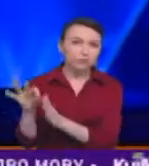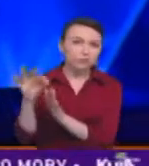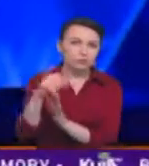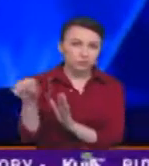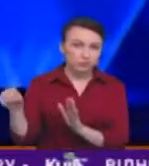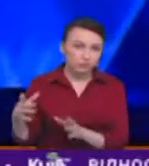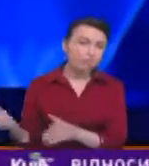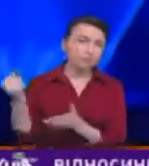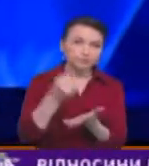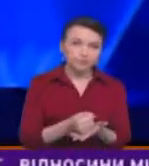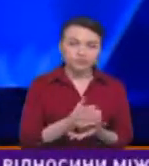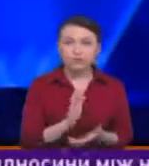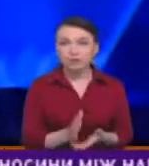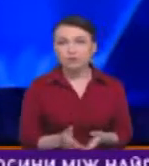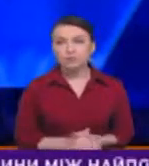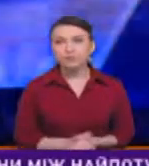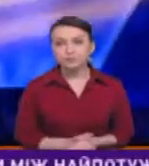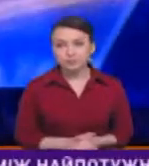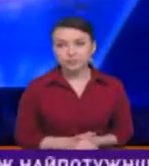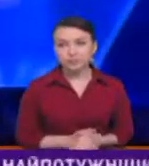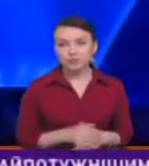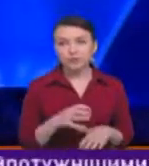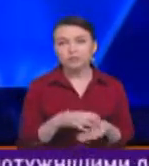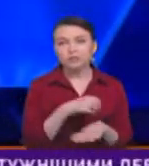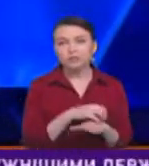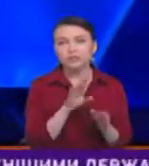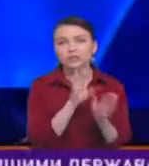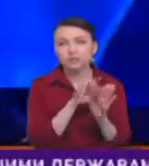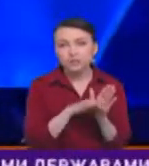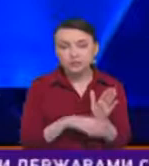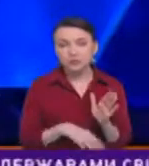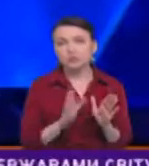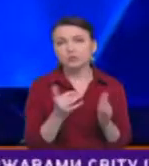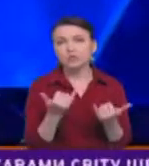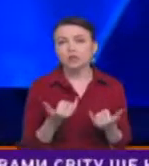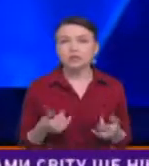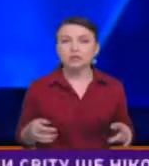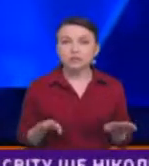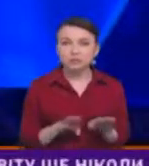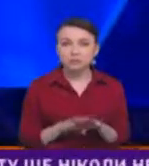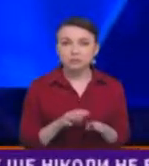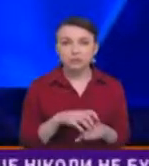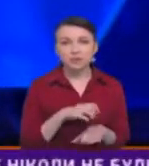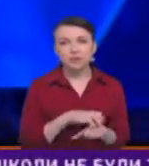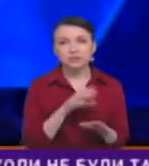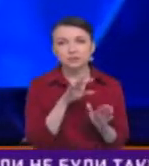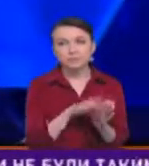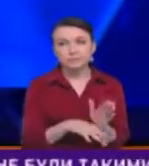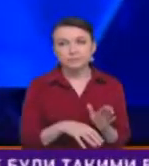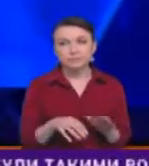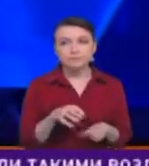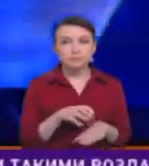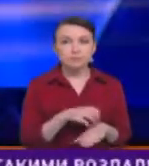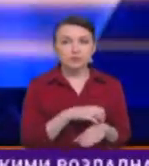пропорційною системою. Пропорційна система – це партійні списки, відповідно, зараз вони закриті, партійні списки. Тобто це партія визначає,